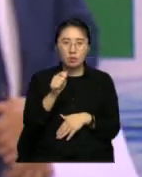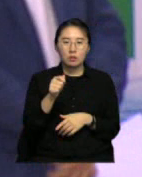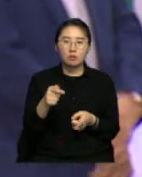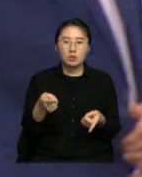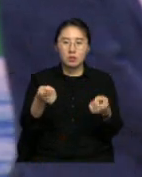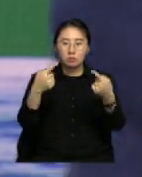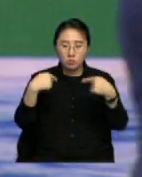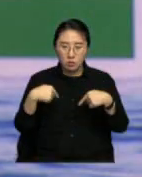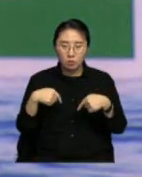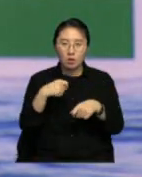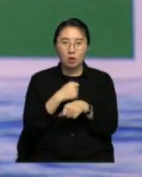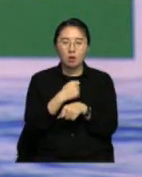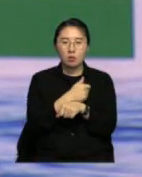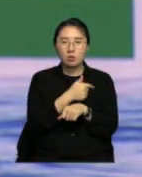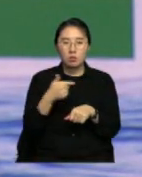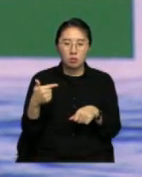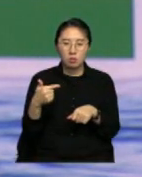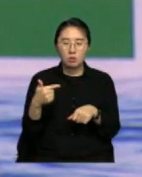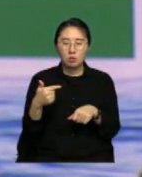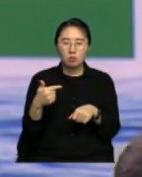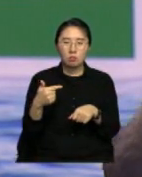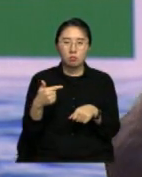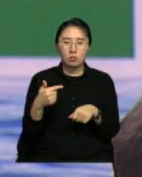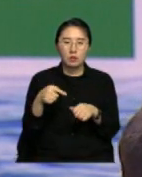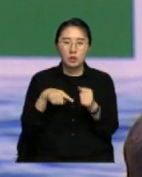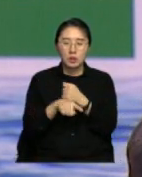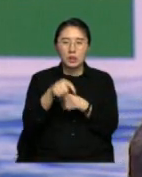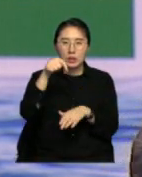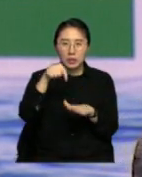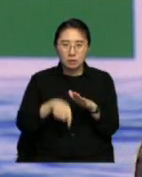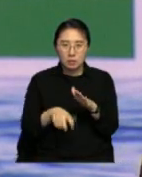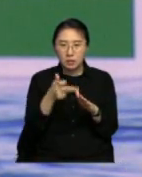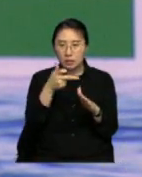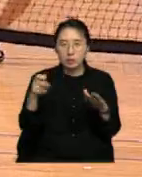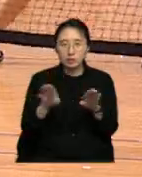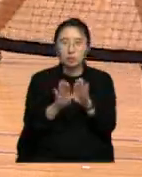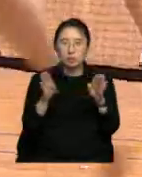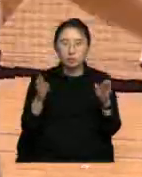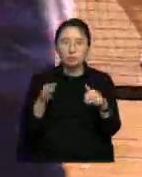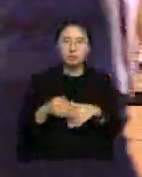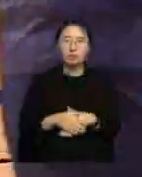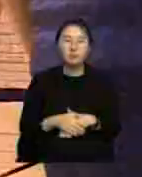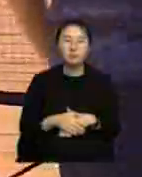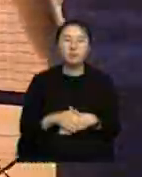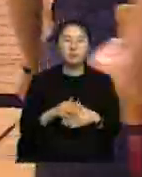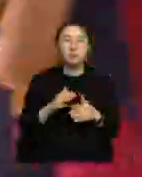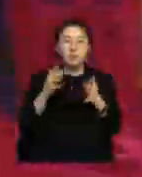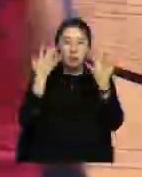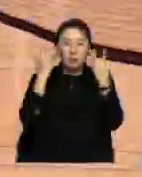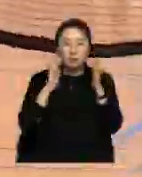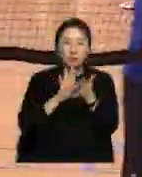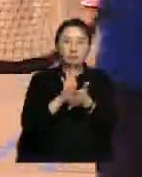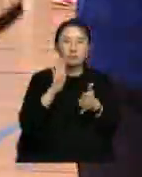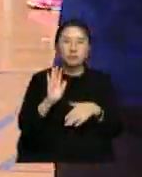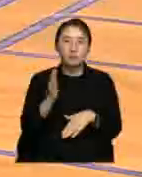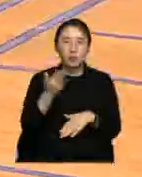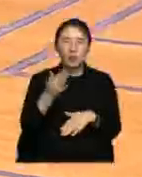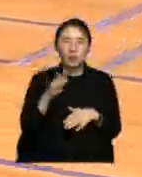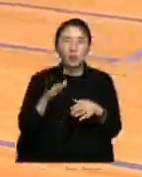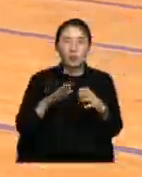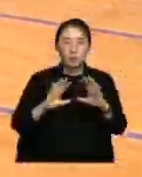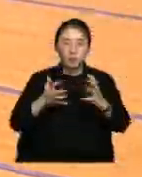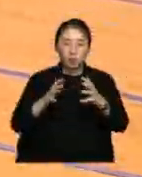확고한 인식을 심어주기 위한 뜻깊은 큰 대회 행사라고. 땀과 열정으로 가득 찼던 독도